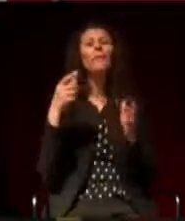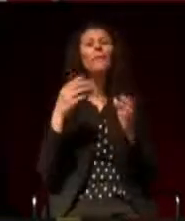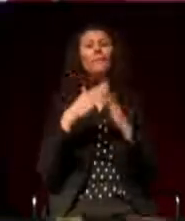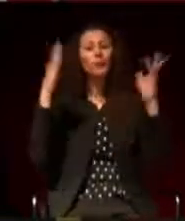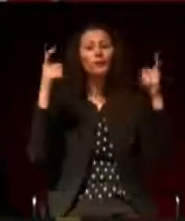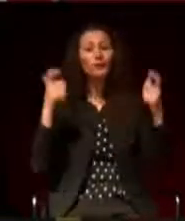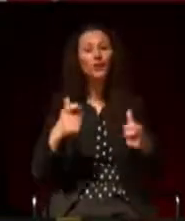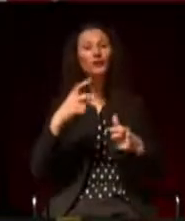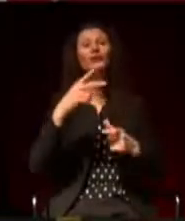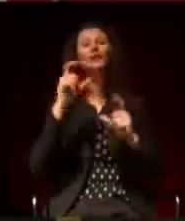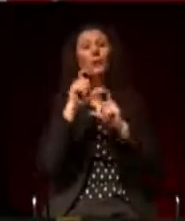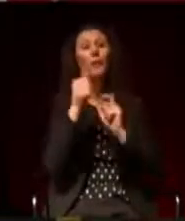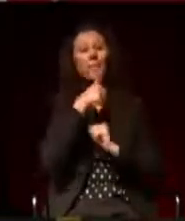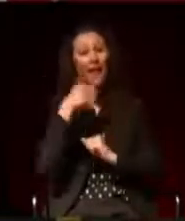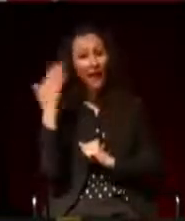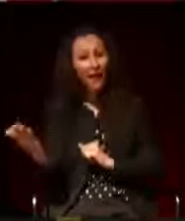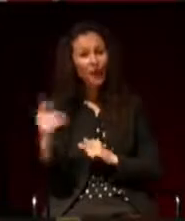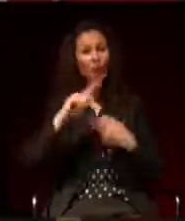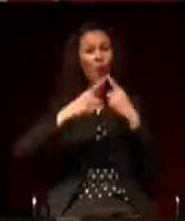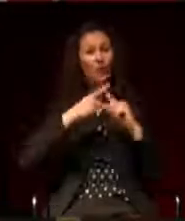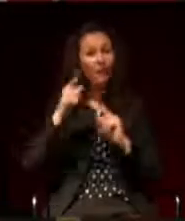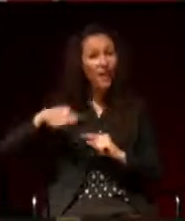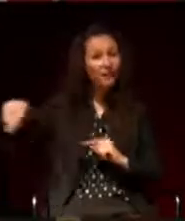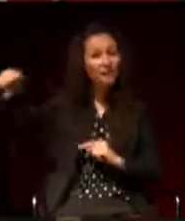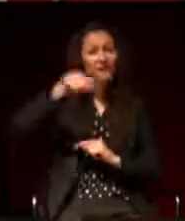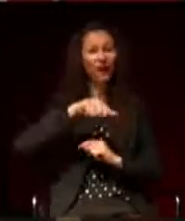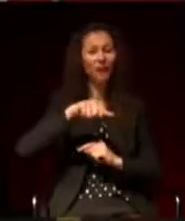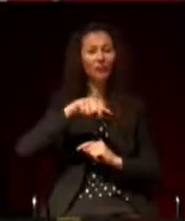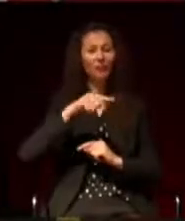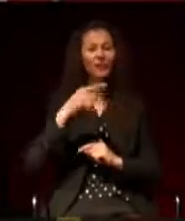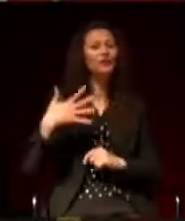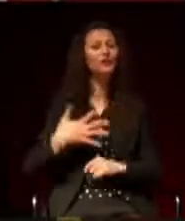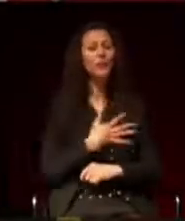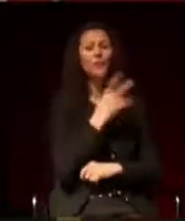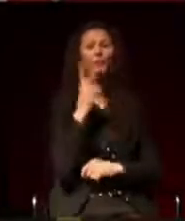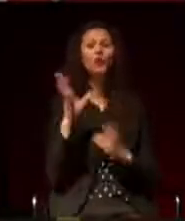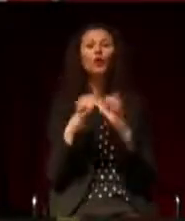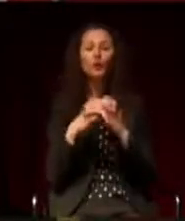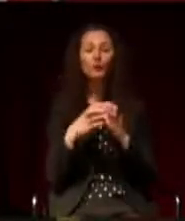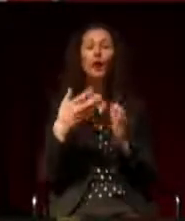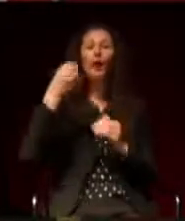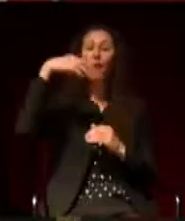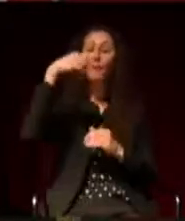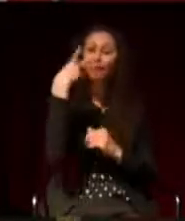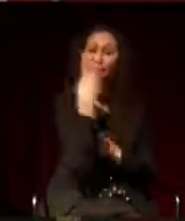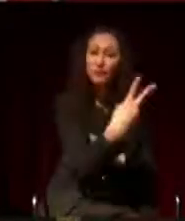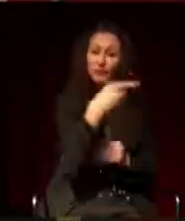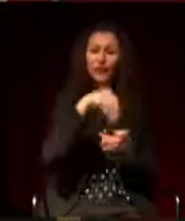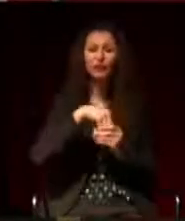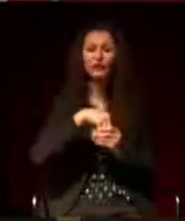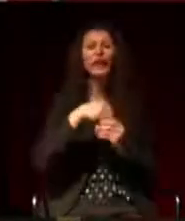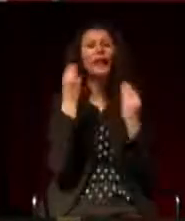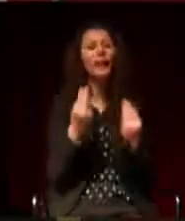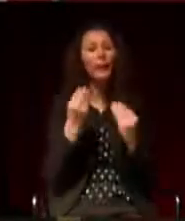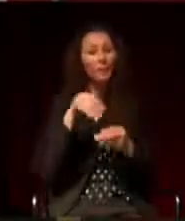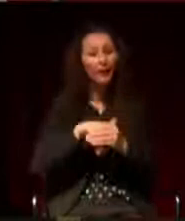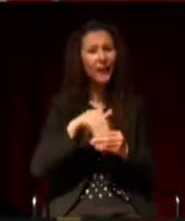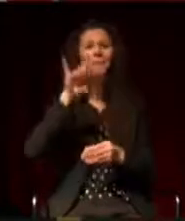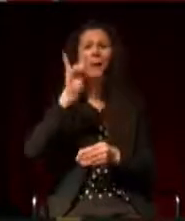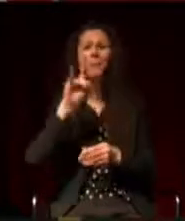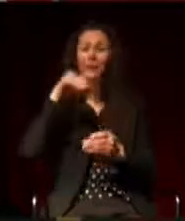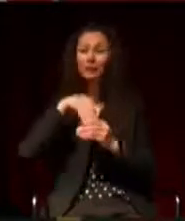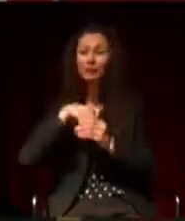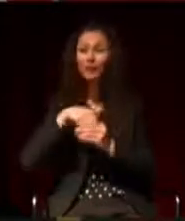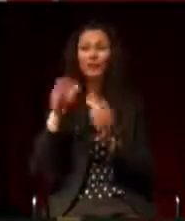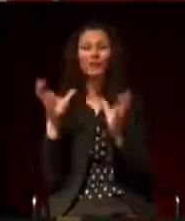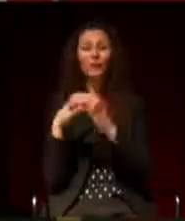büyükşehir bürokratlarımıza, Supi Bey'e, bürokratlarımıza, Cumhuriyet Halk Partisi grubuna, Adalet Kalkınma Partisi grubuna, İyi Parti ve Milliyetçi